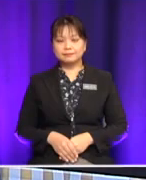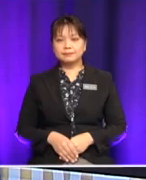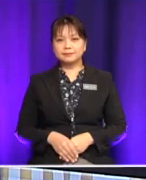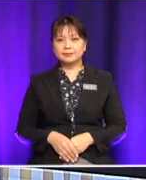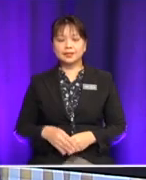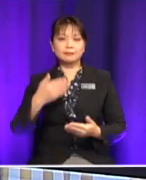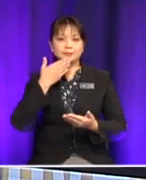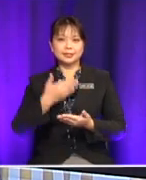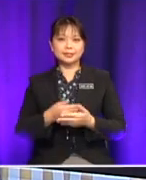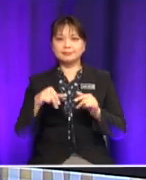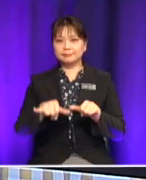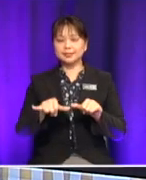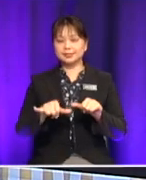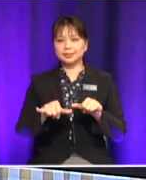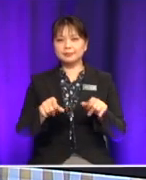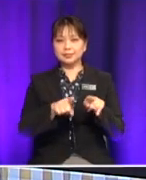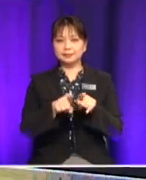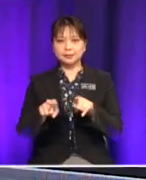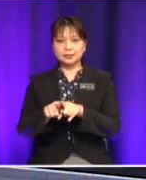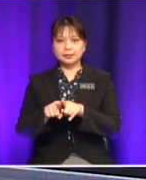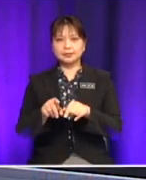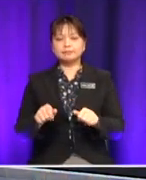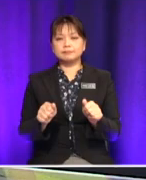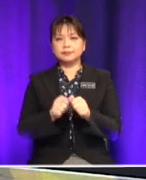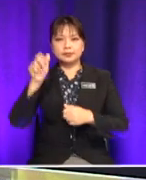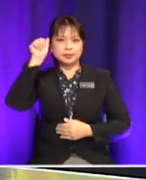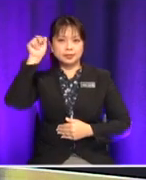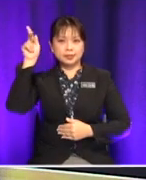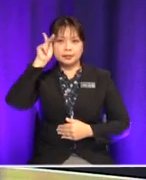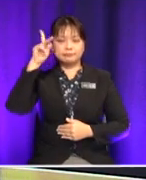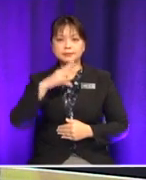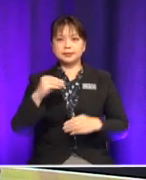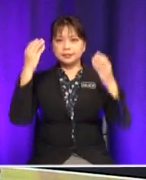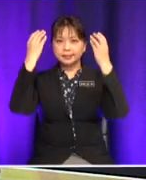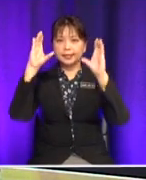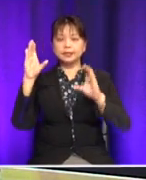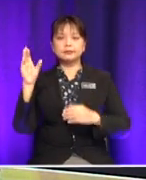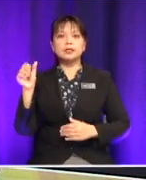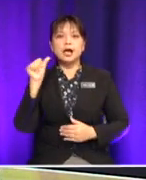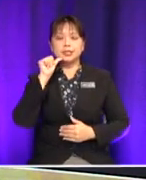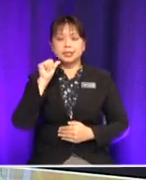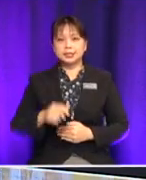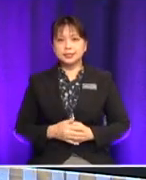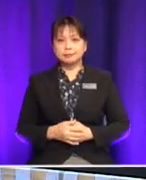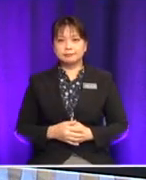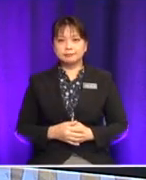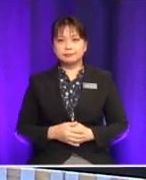baik masih lagi menyaksikan mendengar rendam sama dengan saya Akma Nazi dan juga cegu azina kita